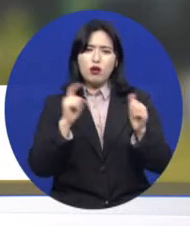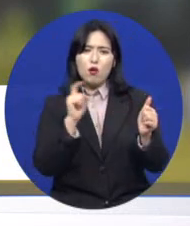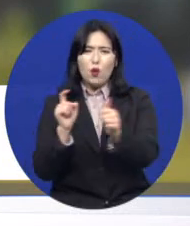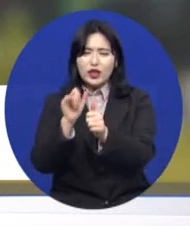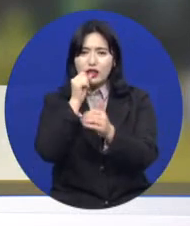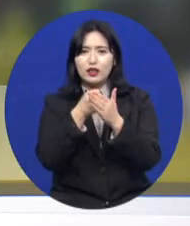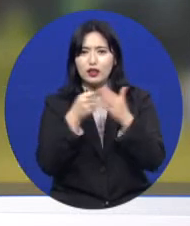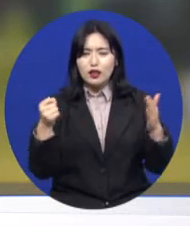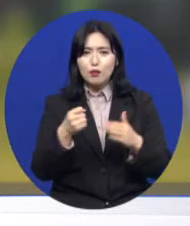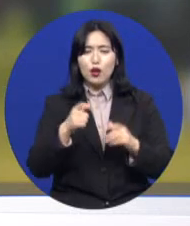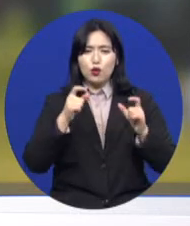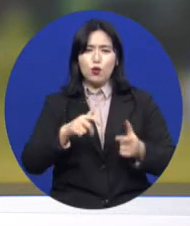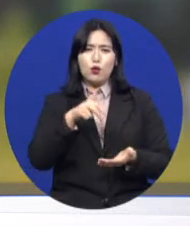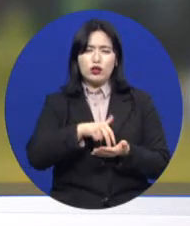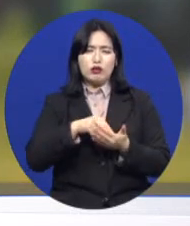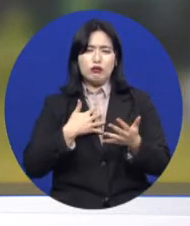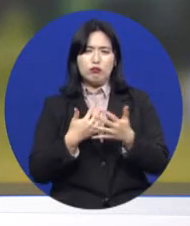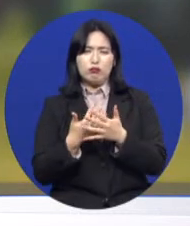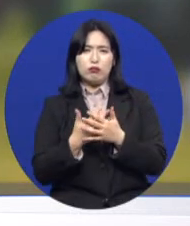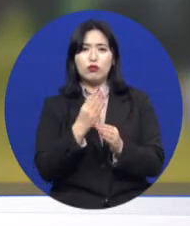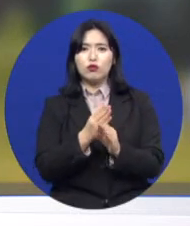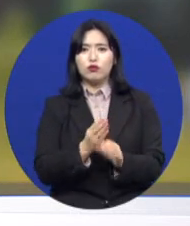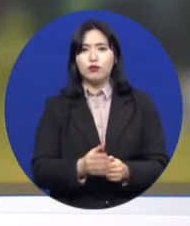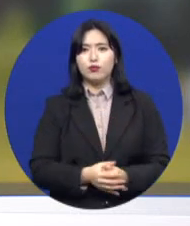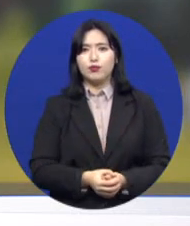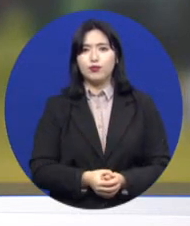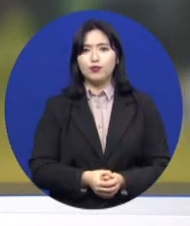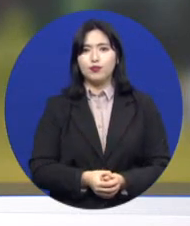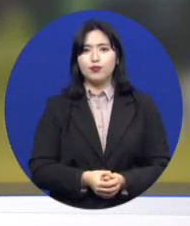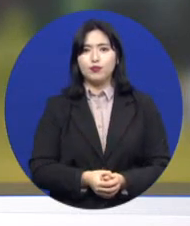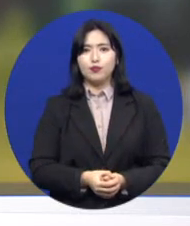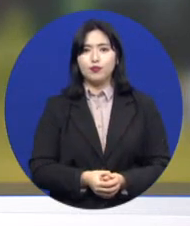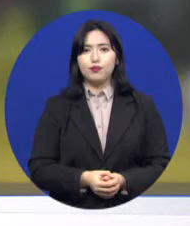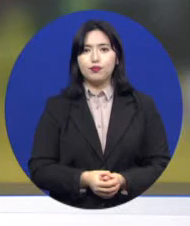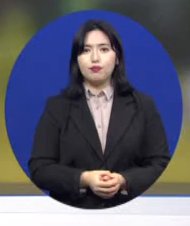방역당국은 긴장하고 있습니다 김광석 기자입니다